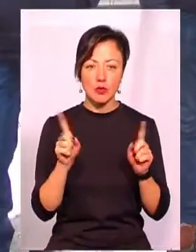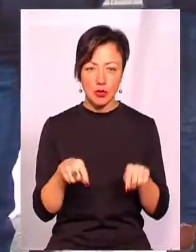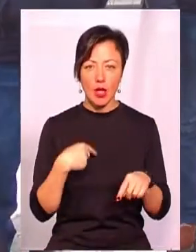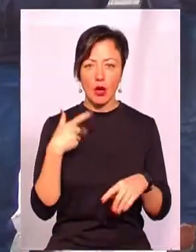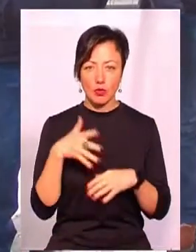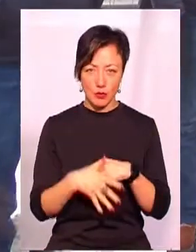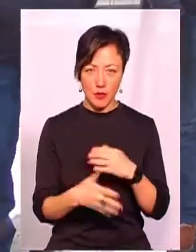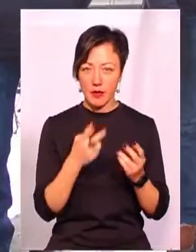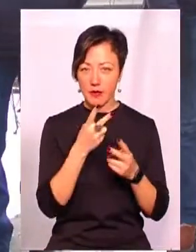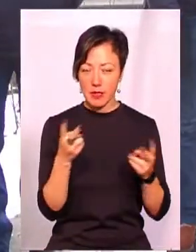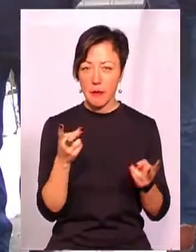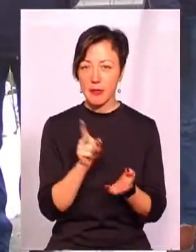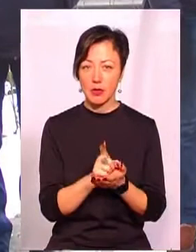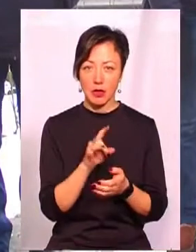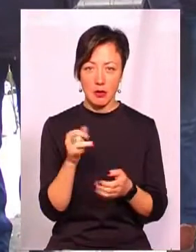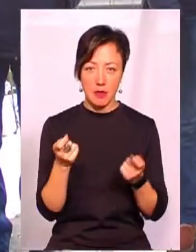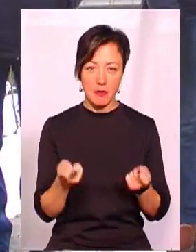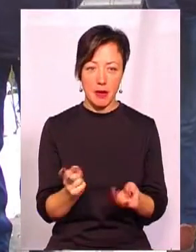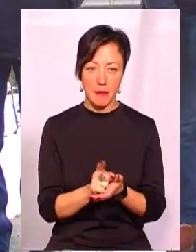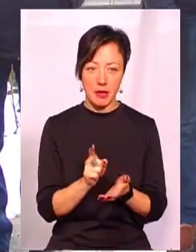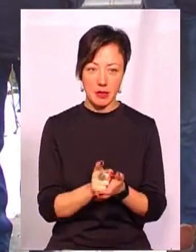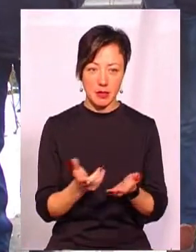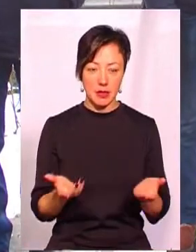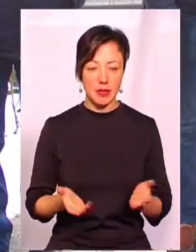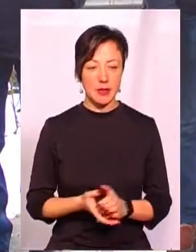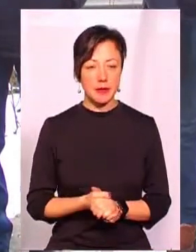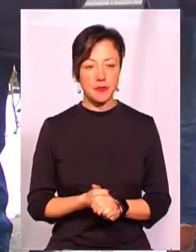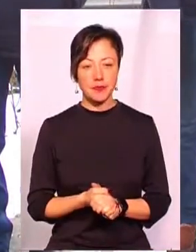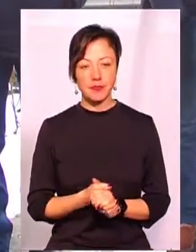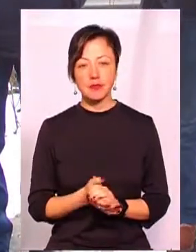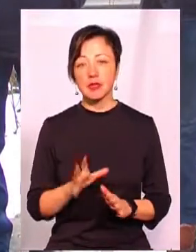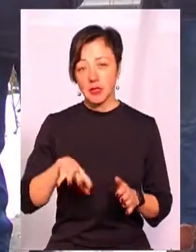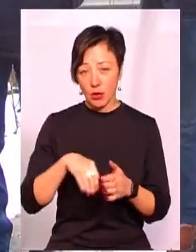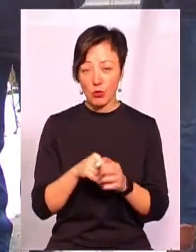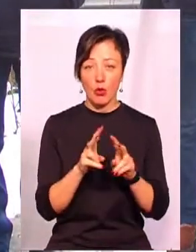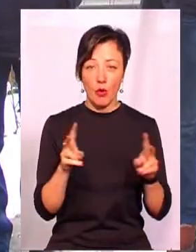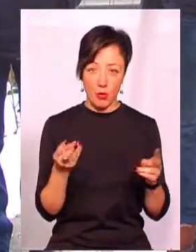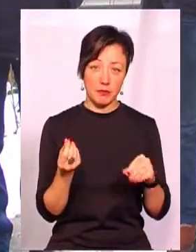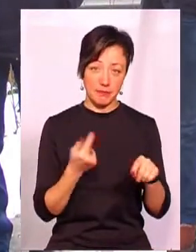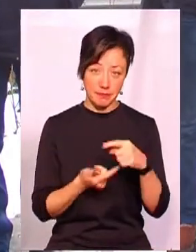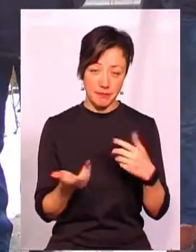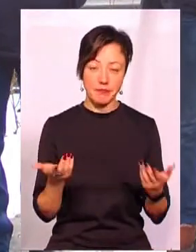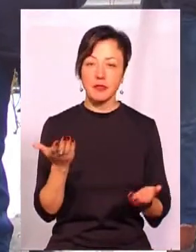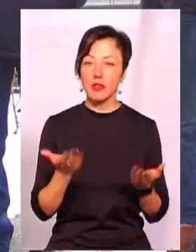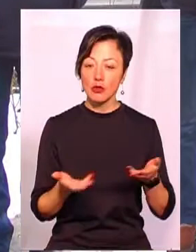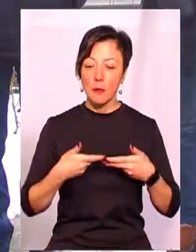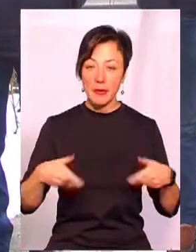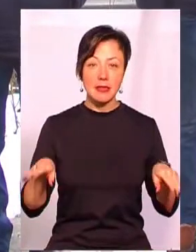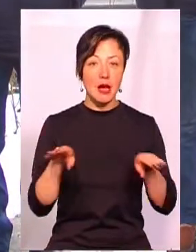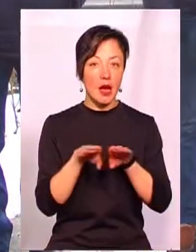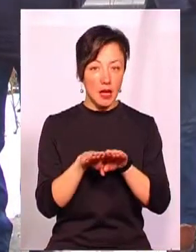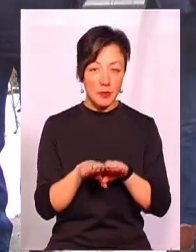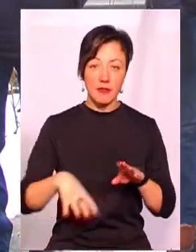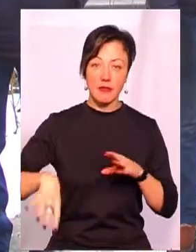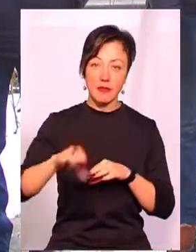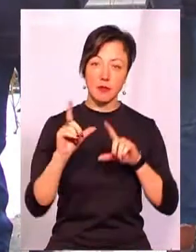розумію, відвідуються пенсіонери, мінімальна пенсія, щоб їм повишали трошки пенсію. За рахунок кого? За рахунок підприємців. Якщо ми закриємося, ми всі